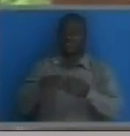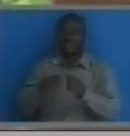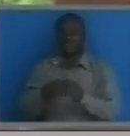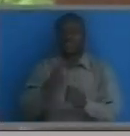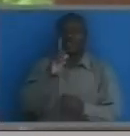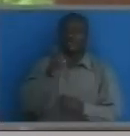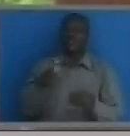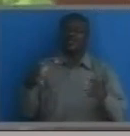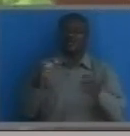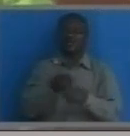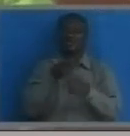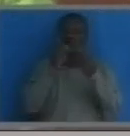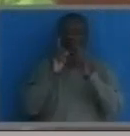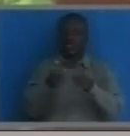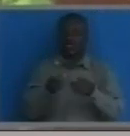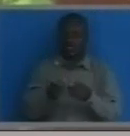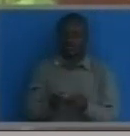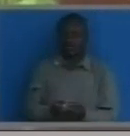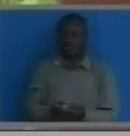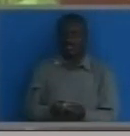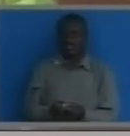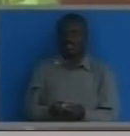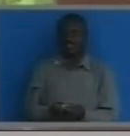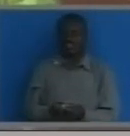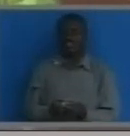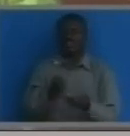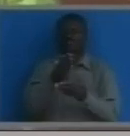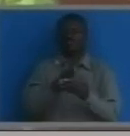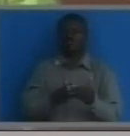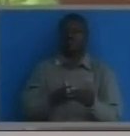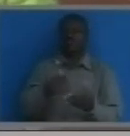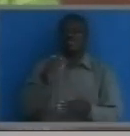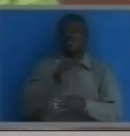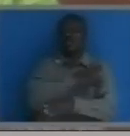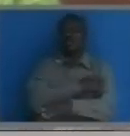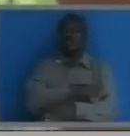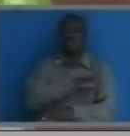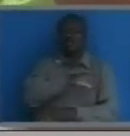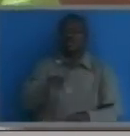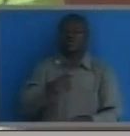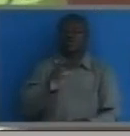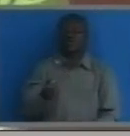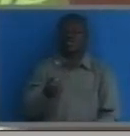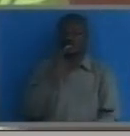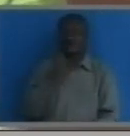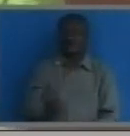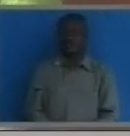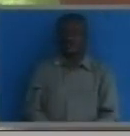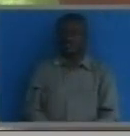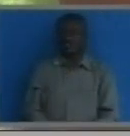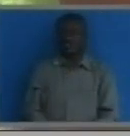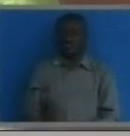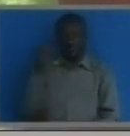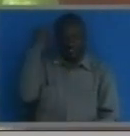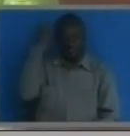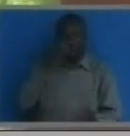ambayo yanawapata walimu ambao ni kwa kiwango kikubwa ni nusu ya watumishi wote Tanzania yawe yamepata 40 mheshimiwa m wake mheshimiwa